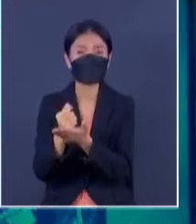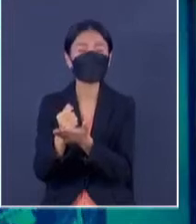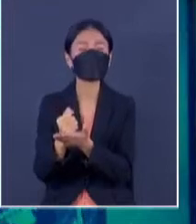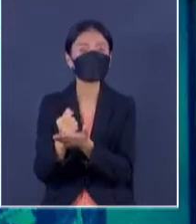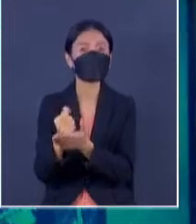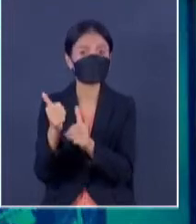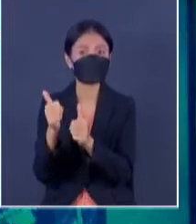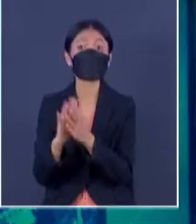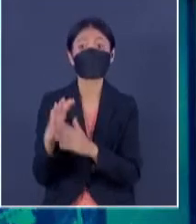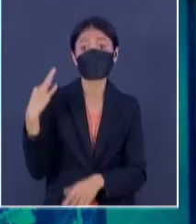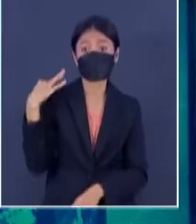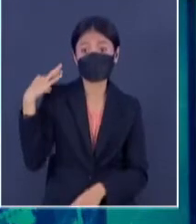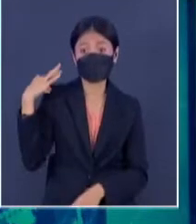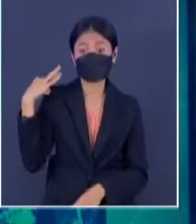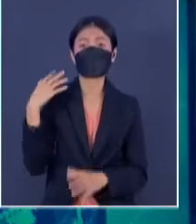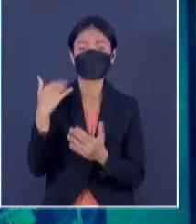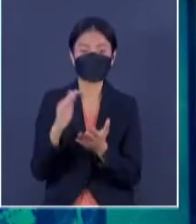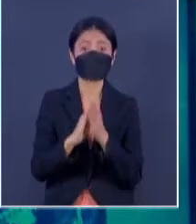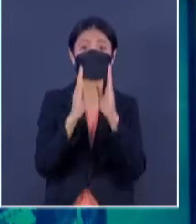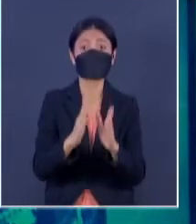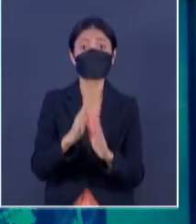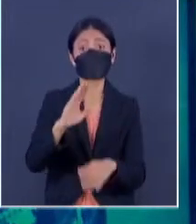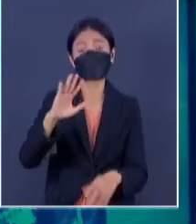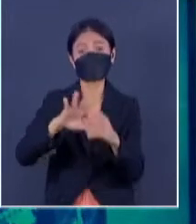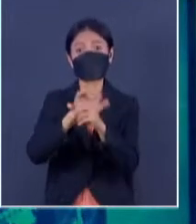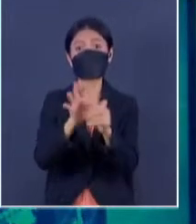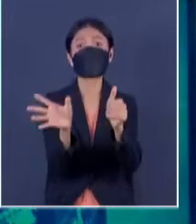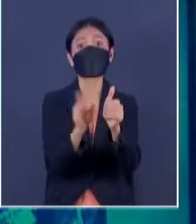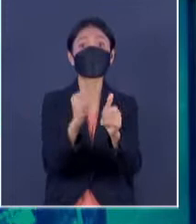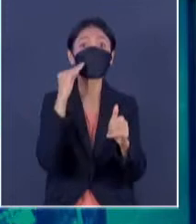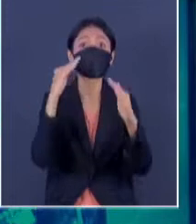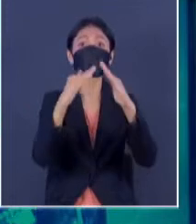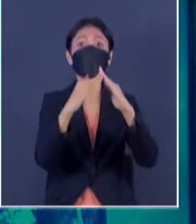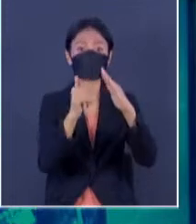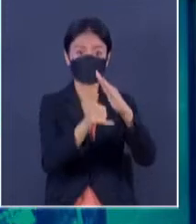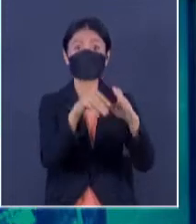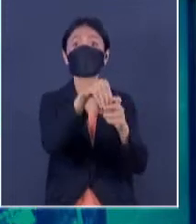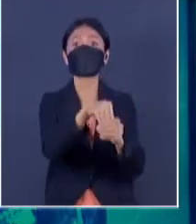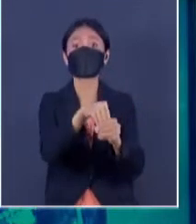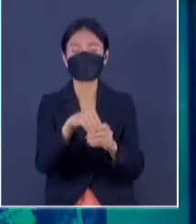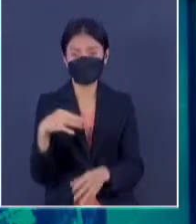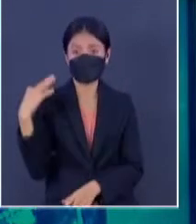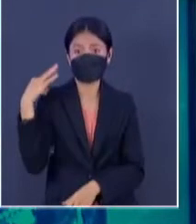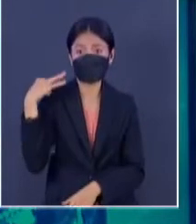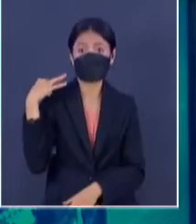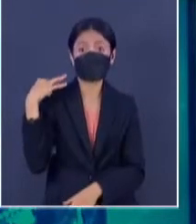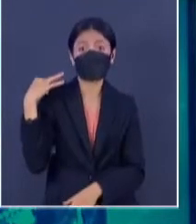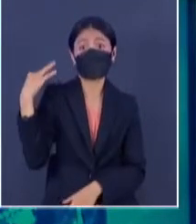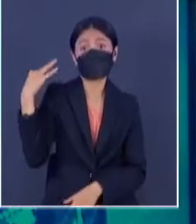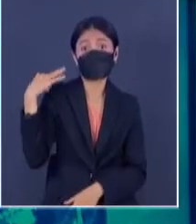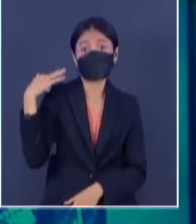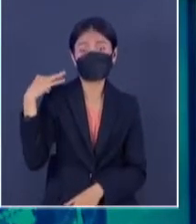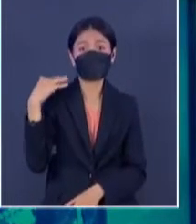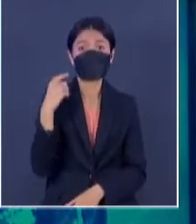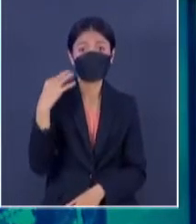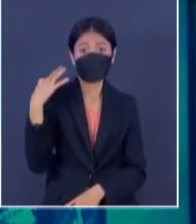หลังจากที่กู้ภัยเขาไปรับผู้ป่วยโควิดออกมาจากบ้านนี่ครับโมเมนต์นึงที่มันบีบหัวใจจริงๆก็คือผู้ป่วยเนี่ยกลายเป็นเด็กเล็ก